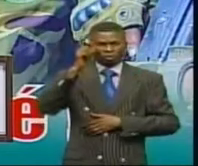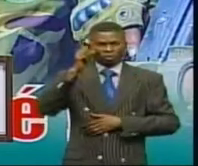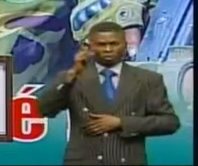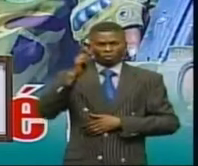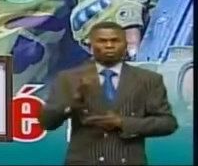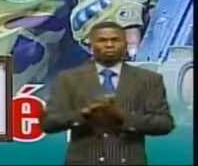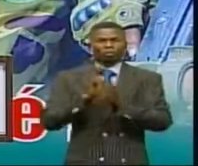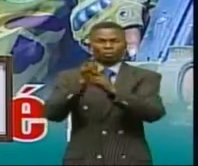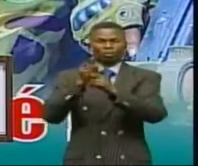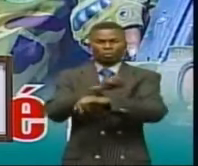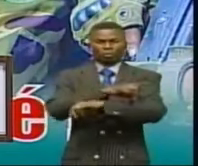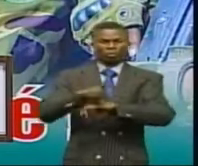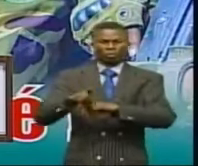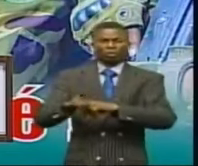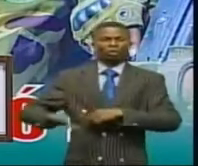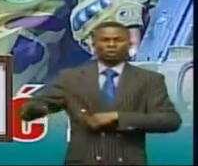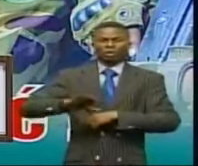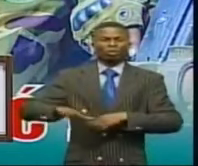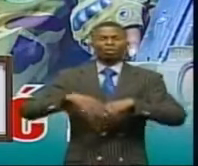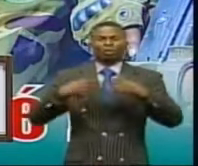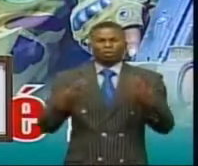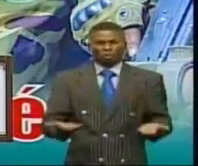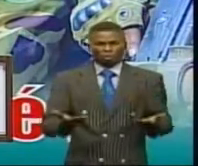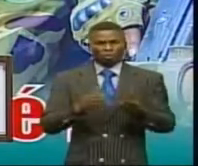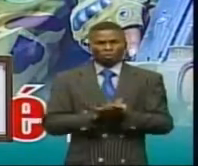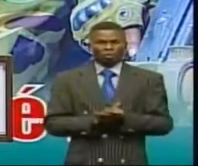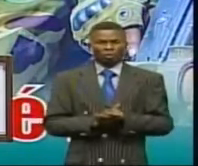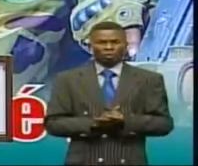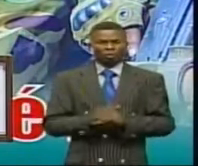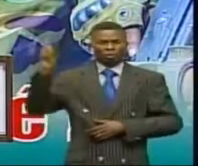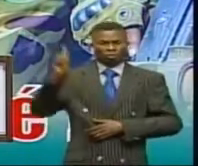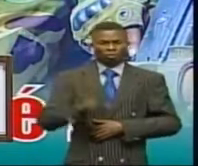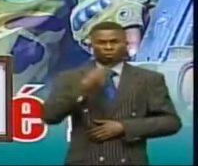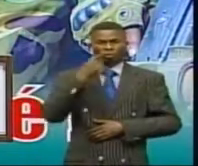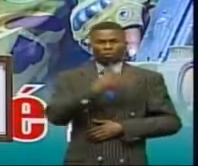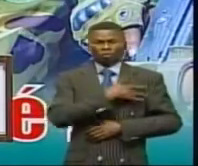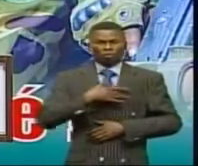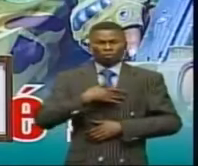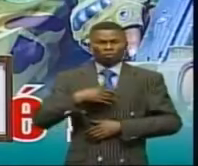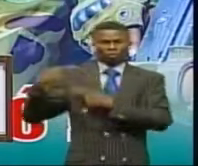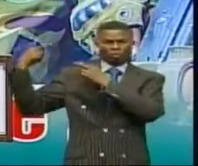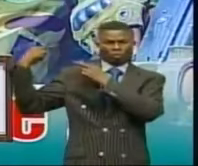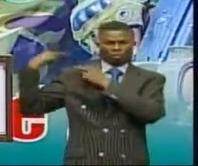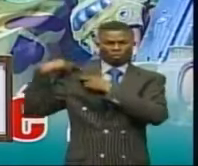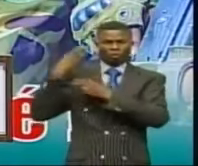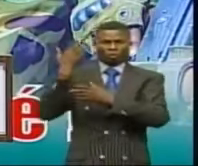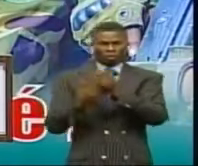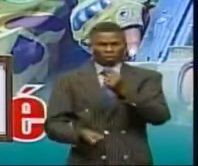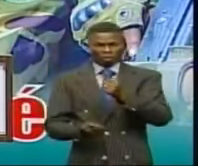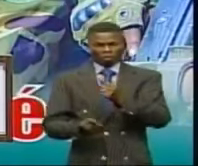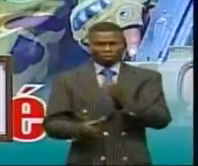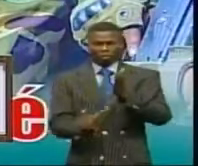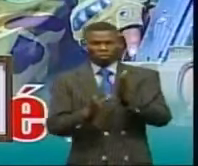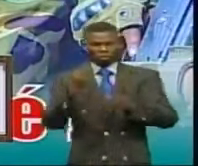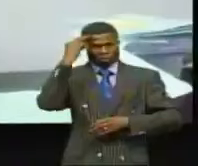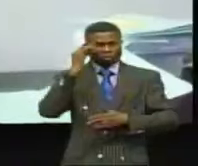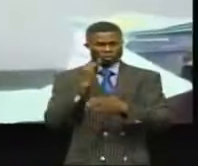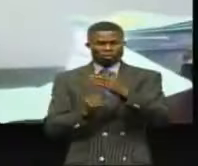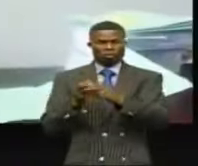et administration du territoire. Intervenant au nom de son titulaire en mission, le vice-ministre de l'Intérieur,